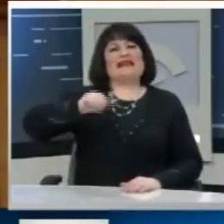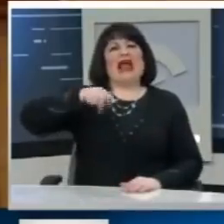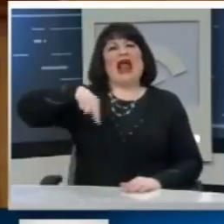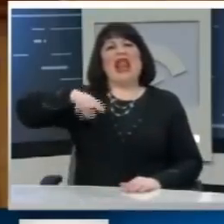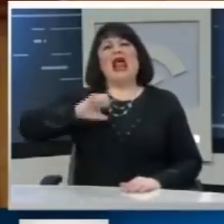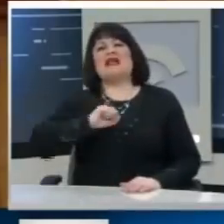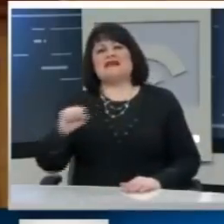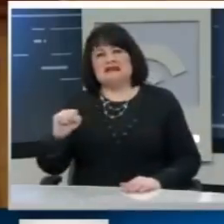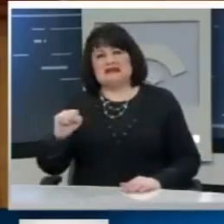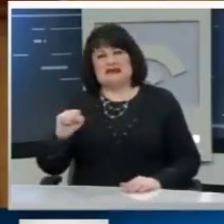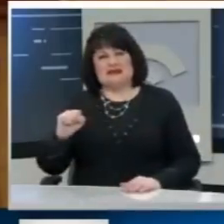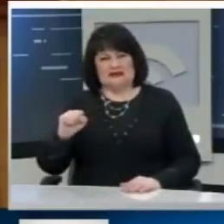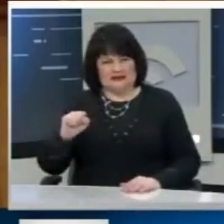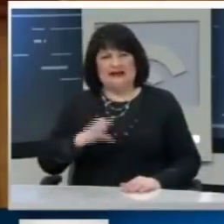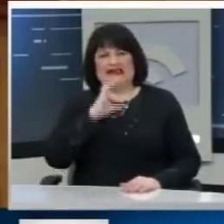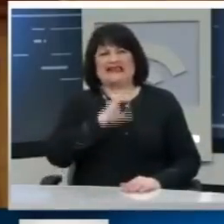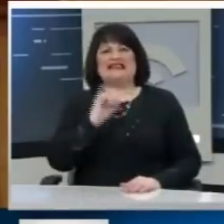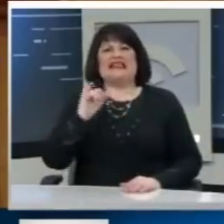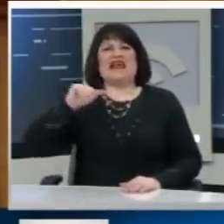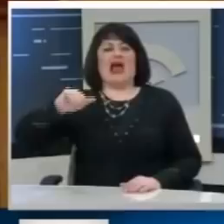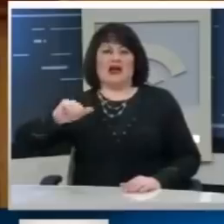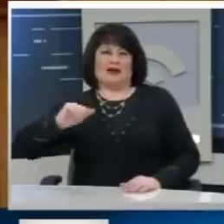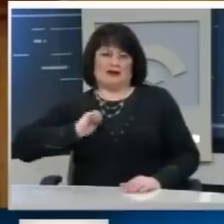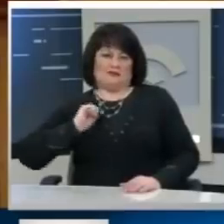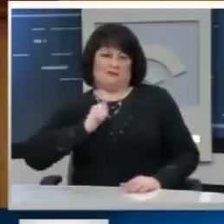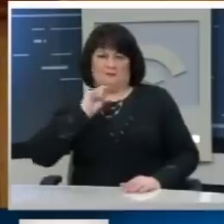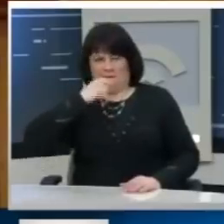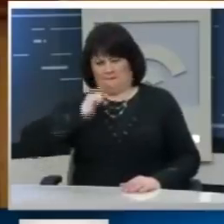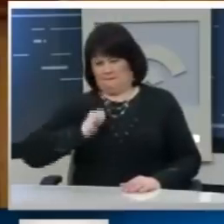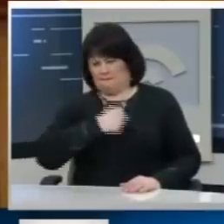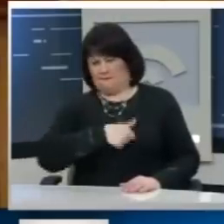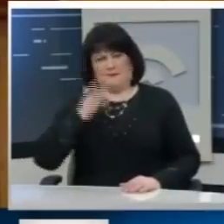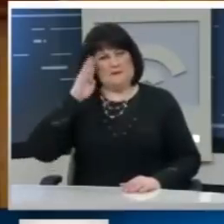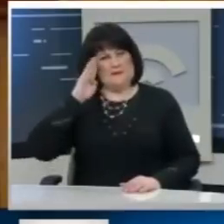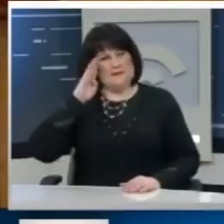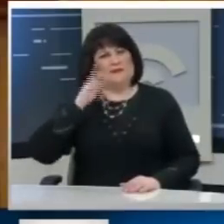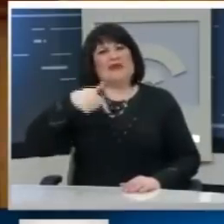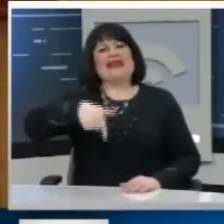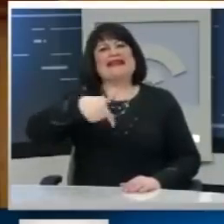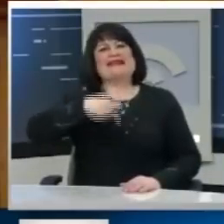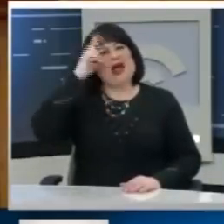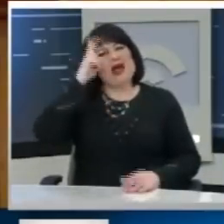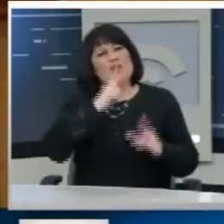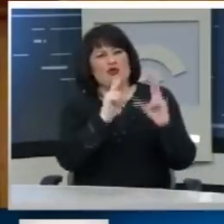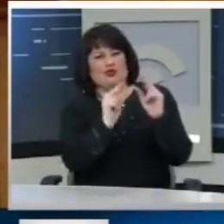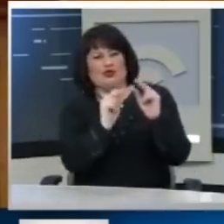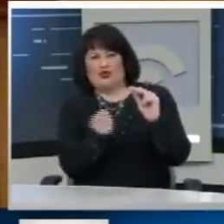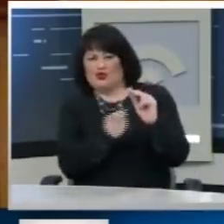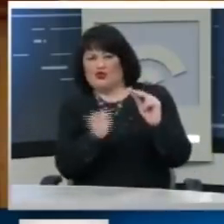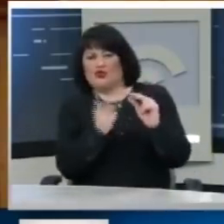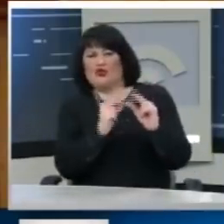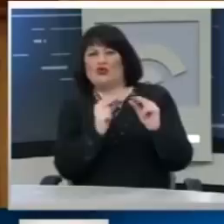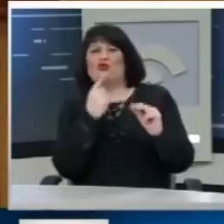CIA, ο SS τότε. Με ποιον? Με τον Μίλλερ, τον αρχηγό της Γκεστάπο. Τι έλεγε η συμφωνία? Θα